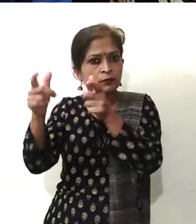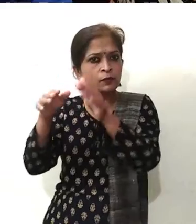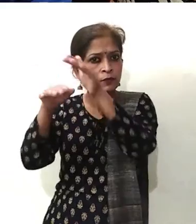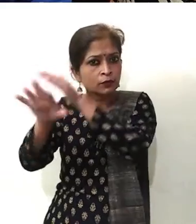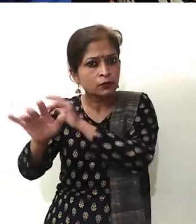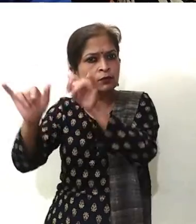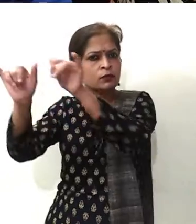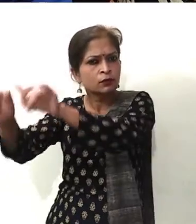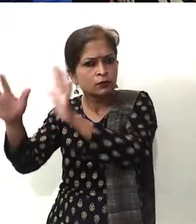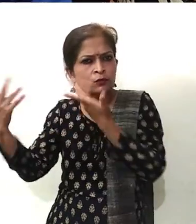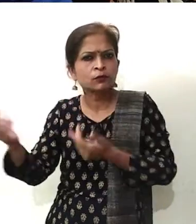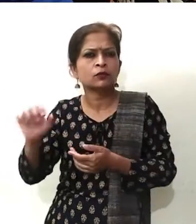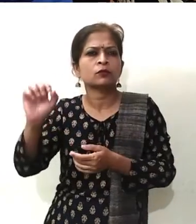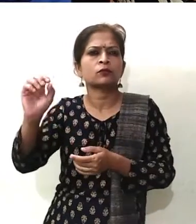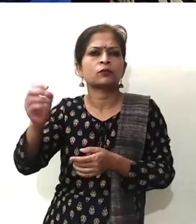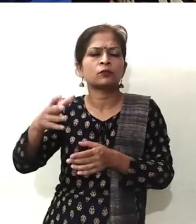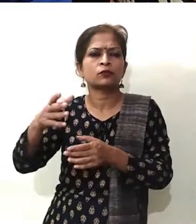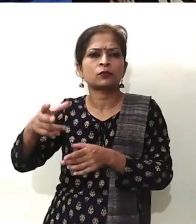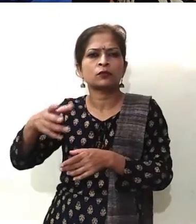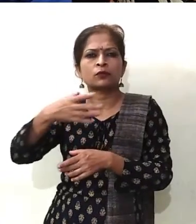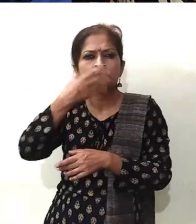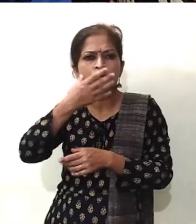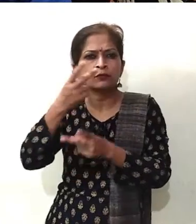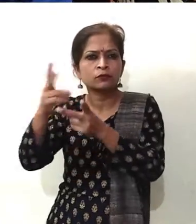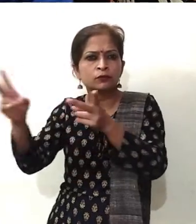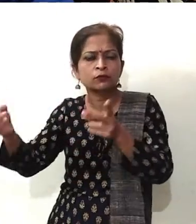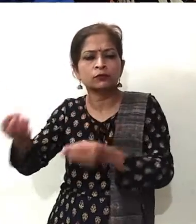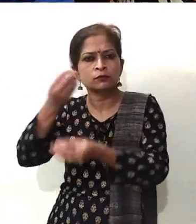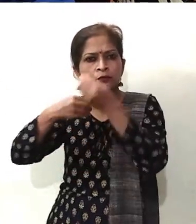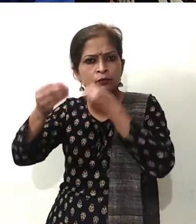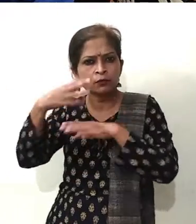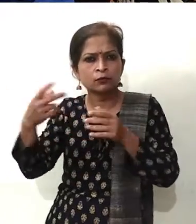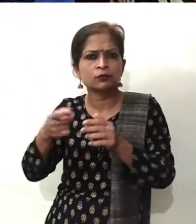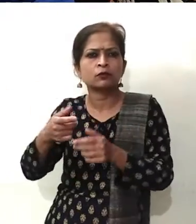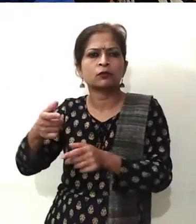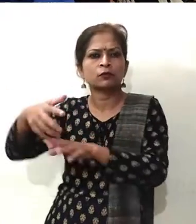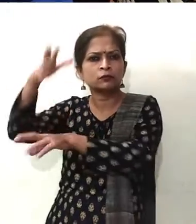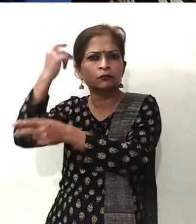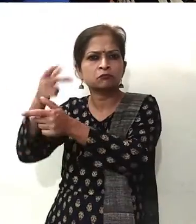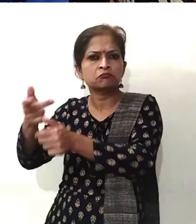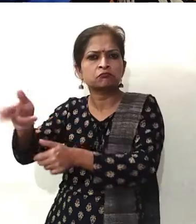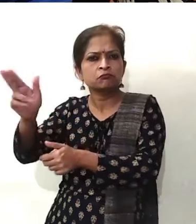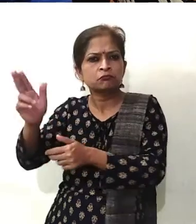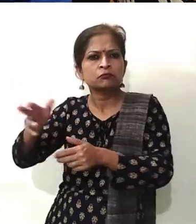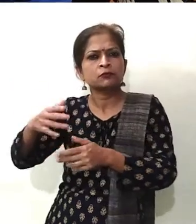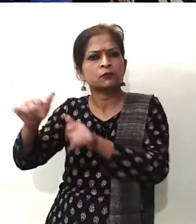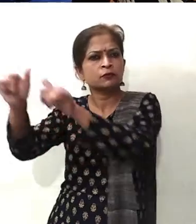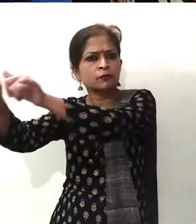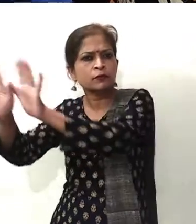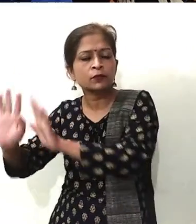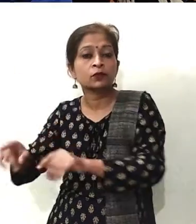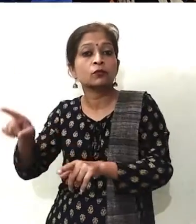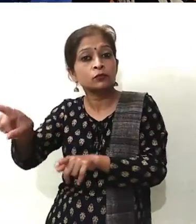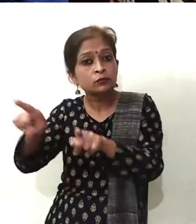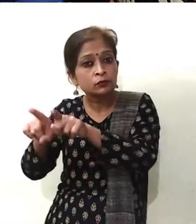के फल फूल शिकार करते हैं, खाते हैं, रहते हैं, तो सबर बोलते हैं उसको। तो उस जाति का था। तो